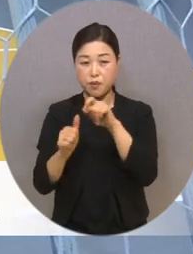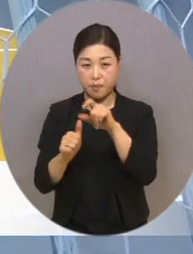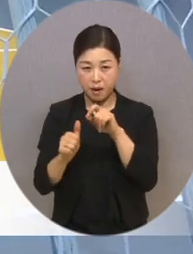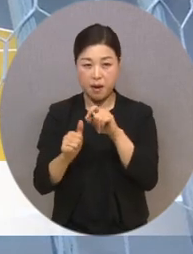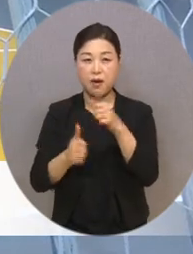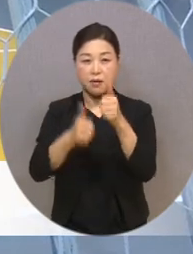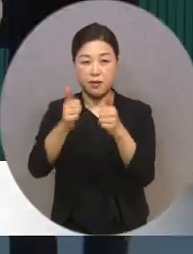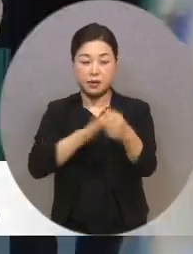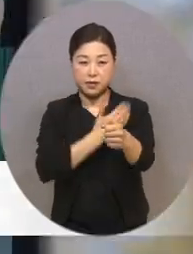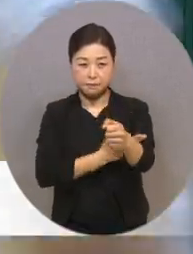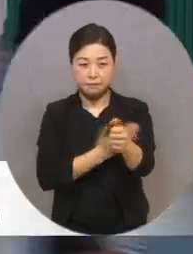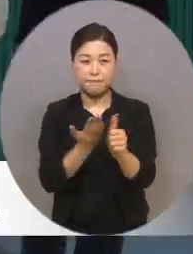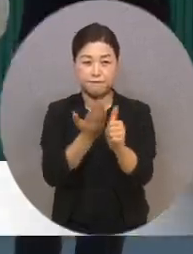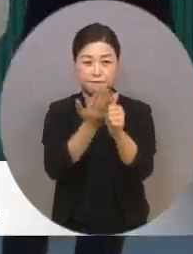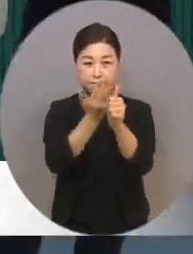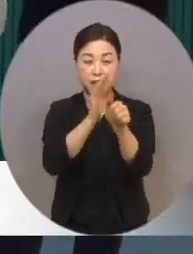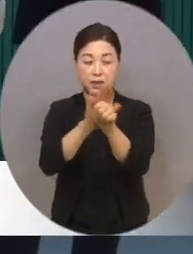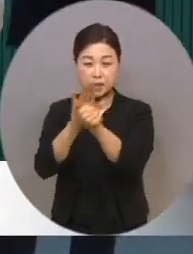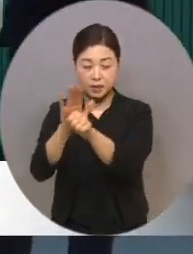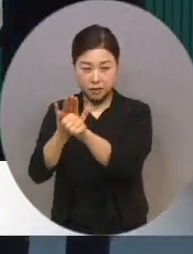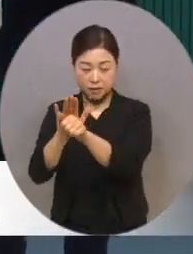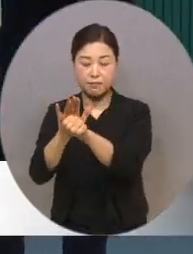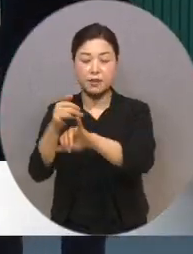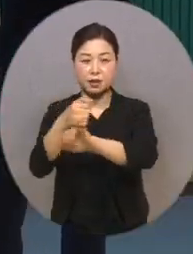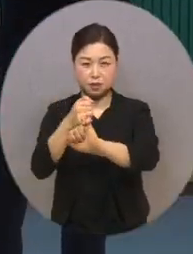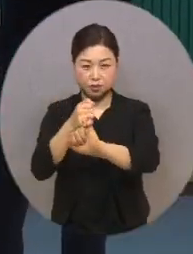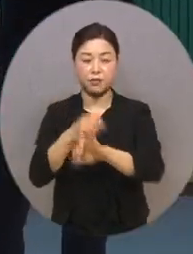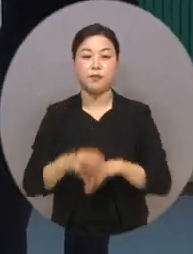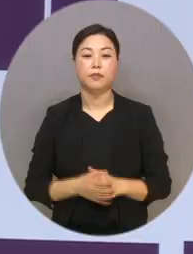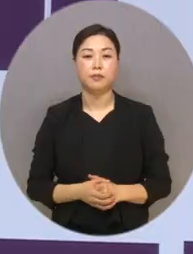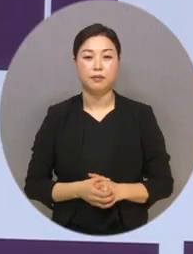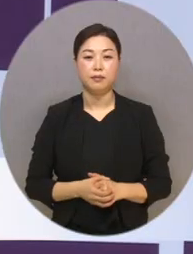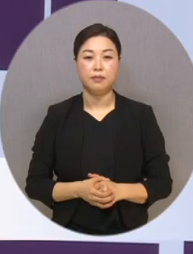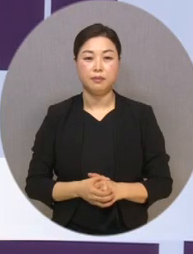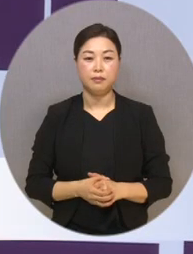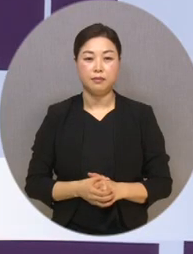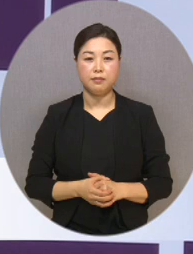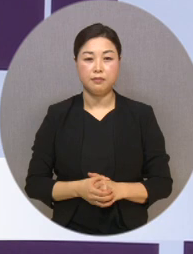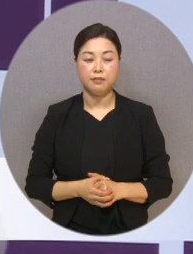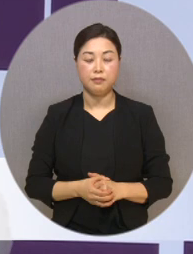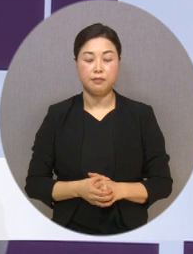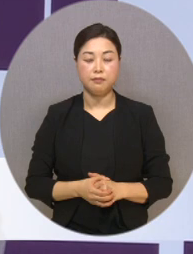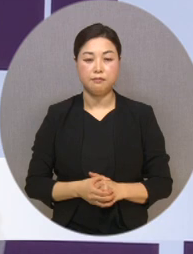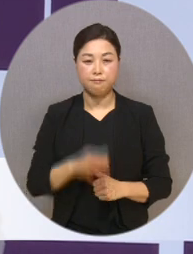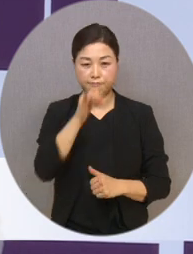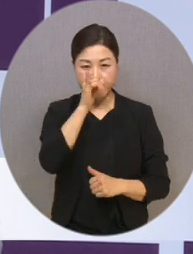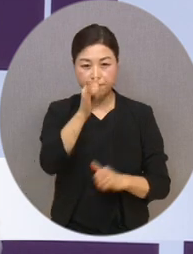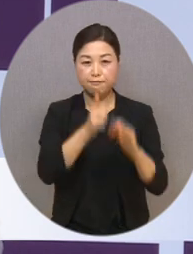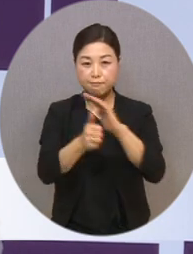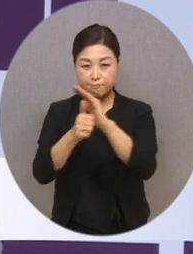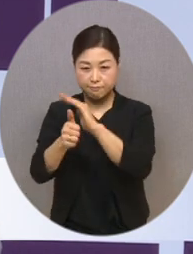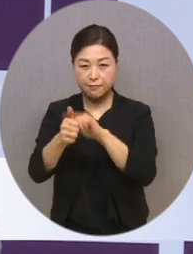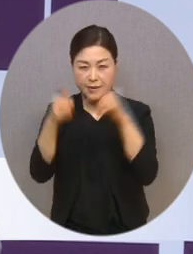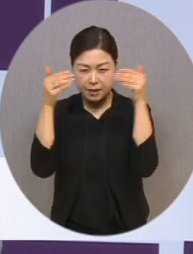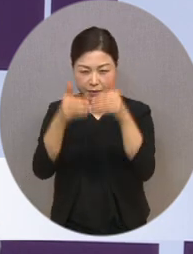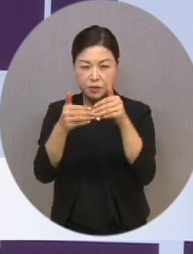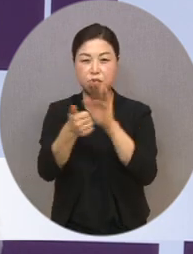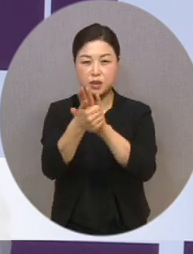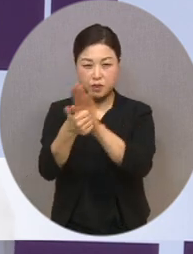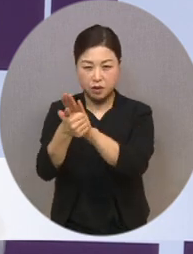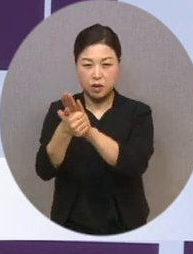경기력 향상을 위한 지원을 아끼지 않겠다고 밝혔습니다. 특히 우수선수 집중지원을